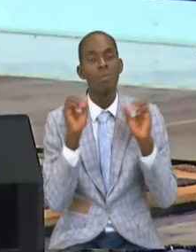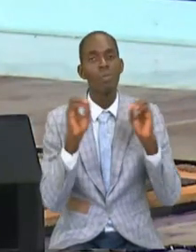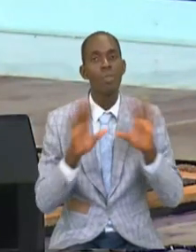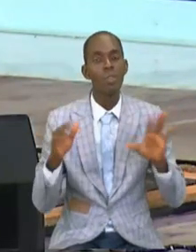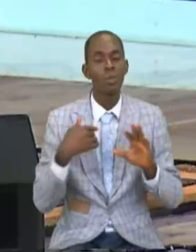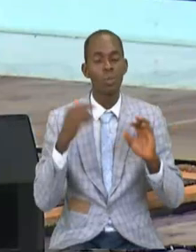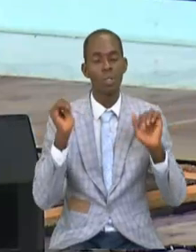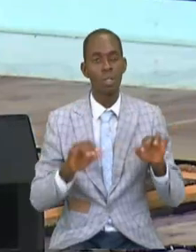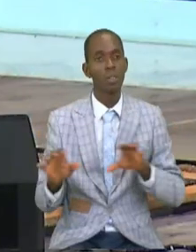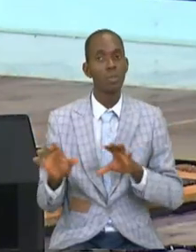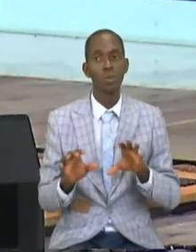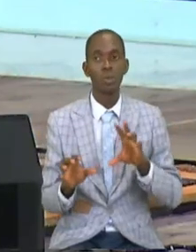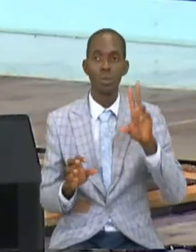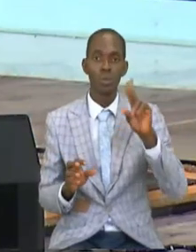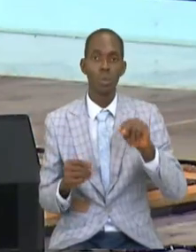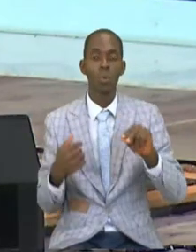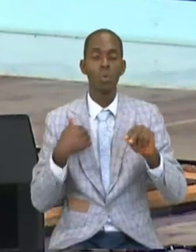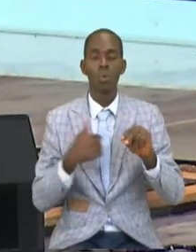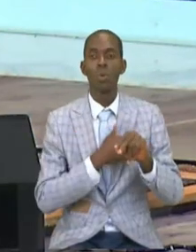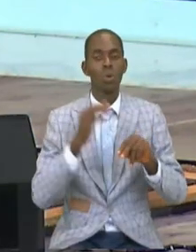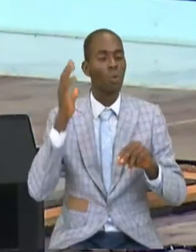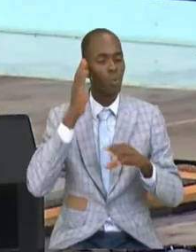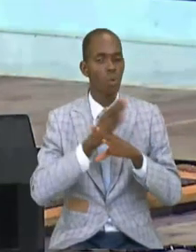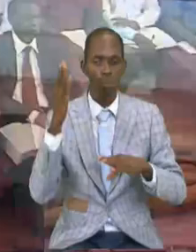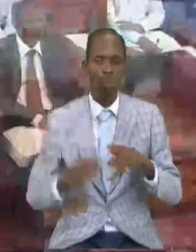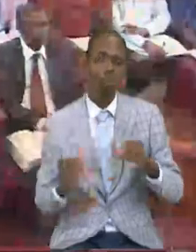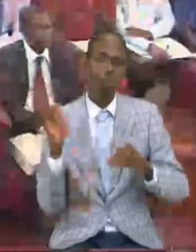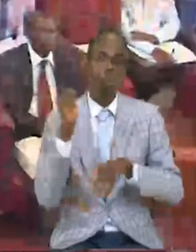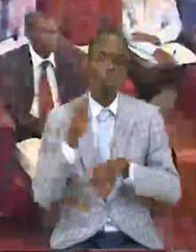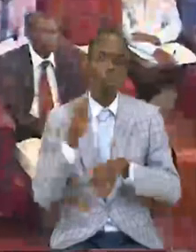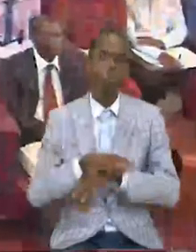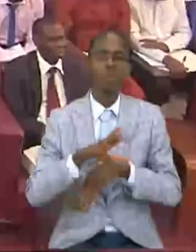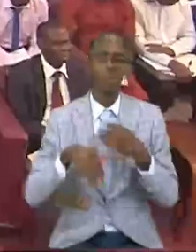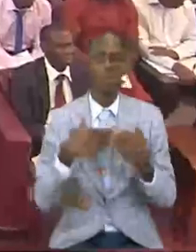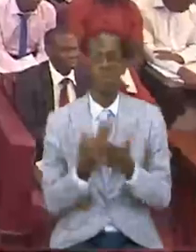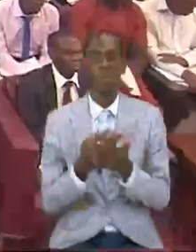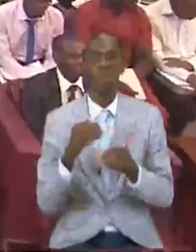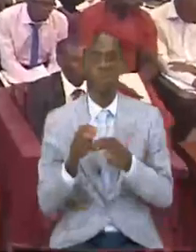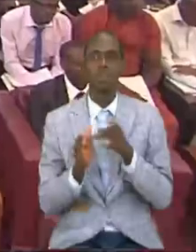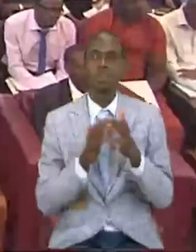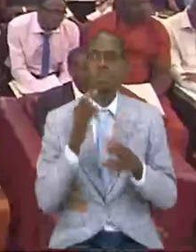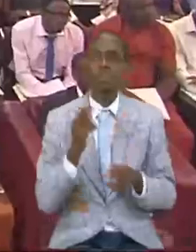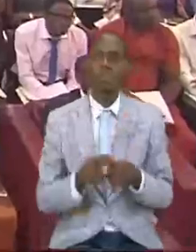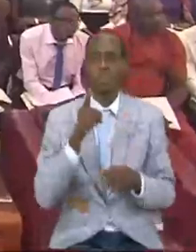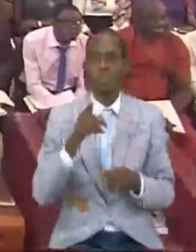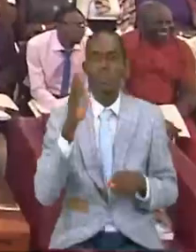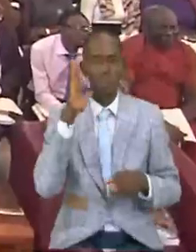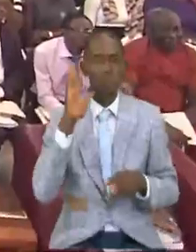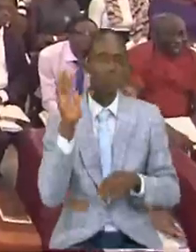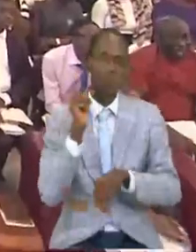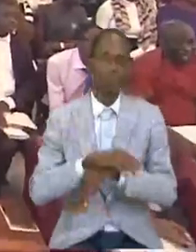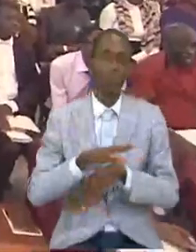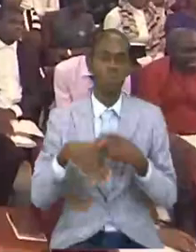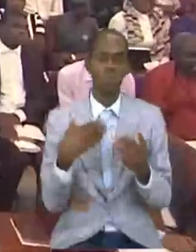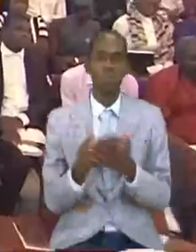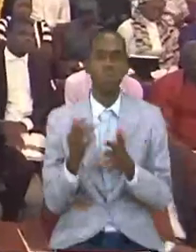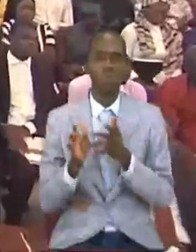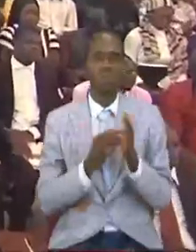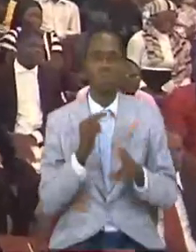dans l'inactivité. On ne peut rien faire. Ah, nous allons les détrôner tous. Vous allez les